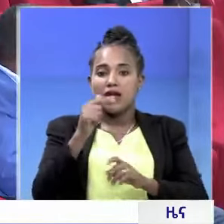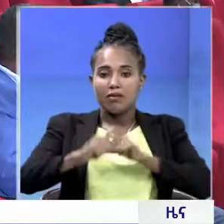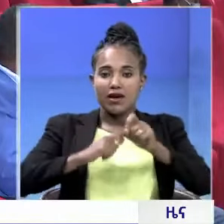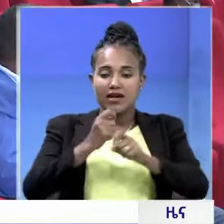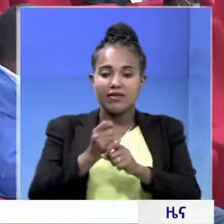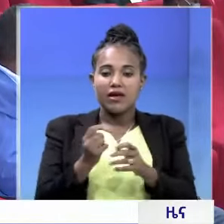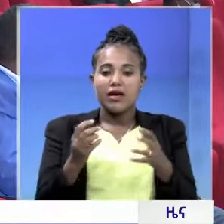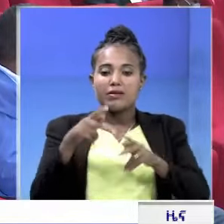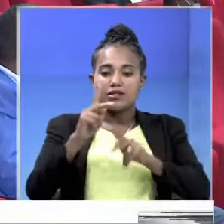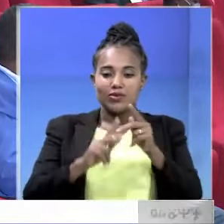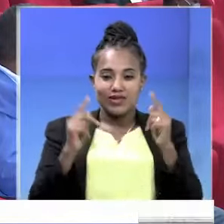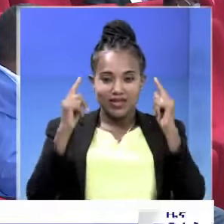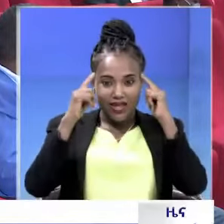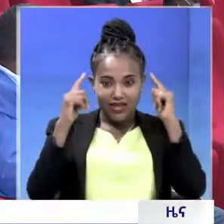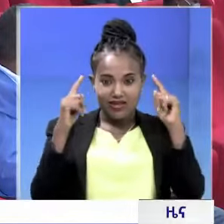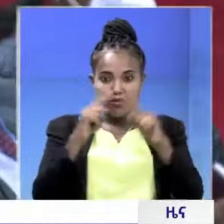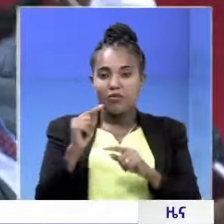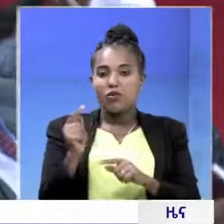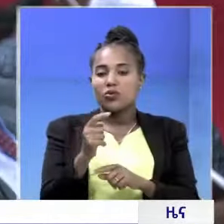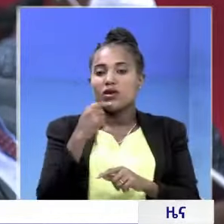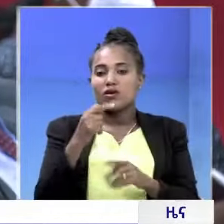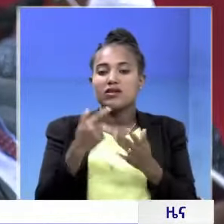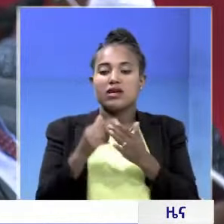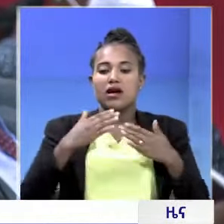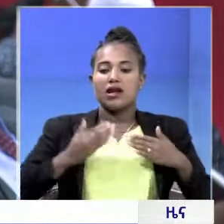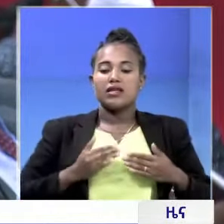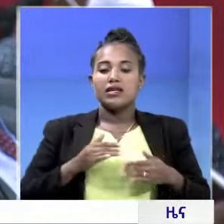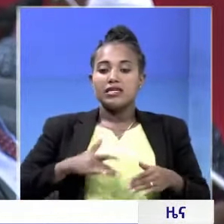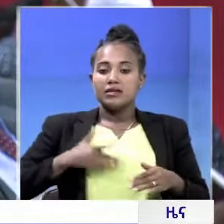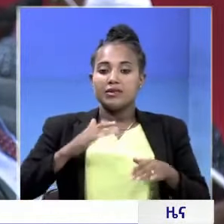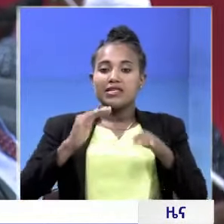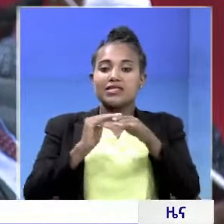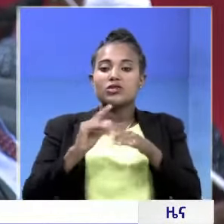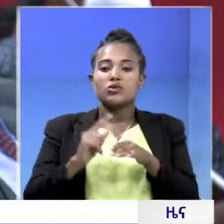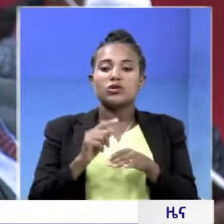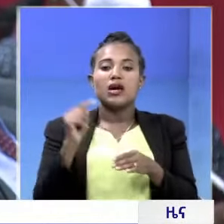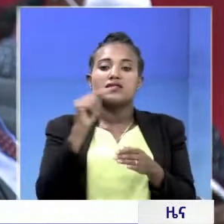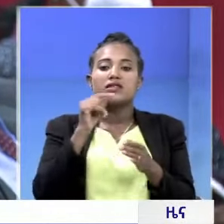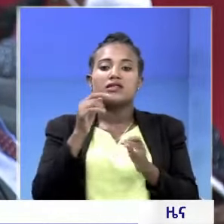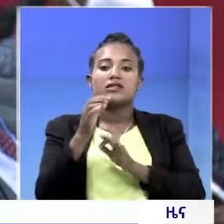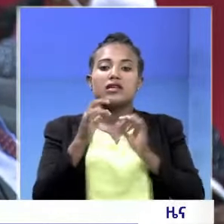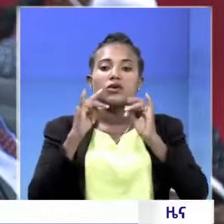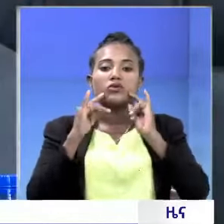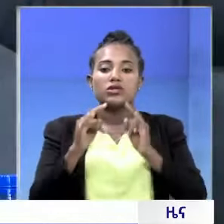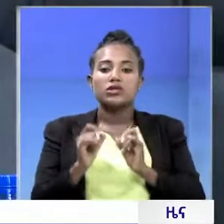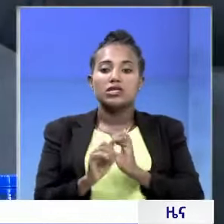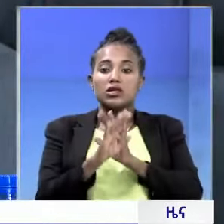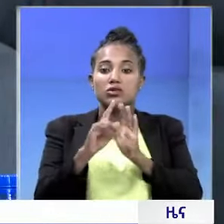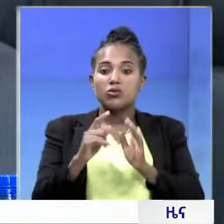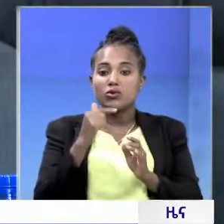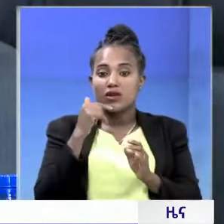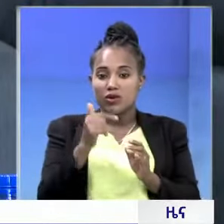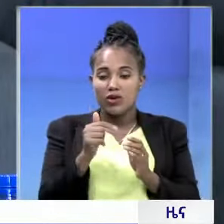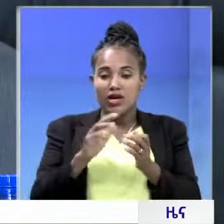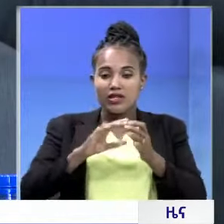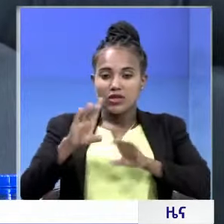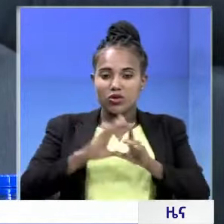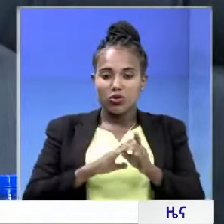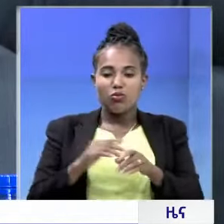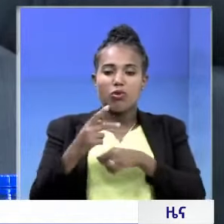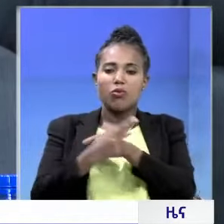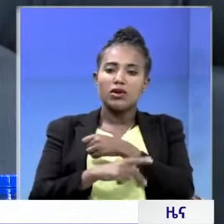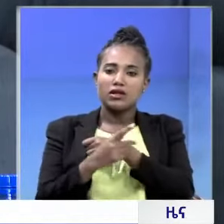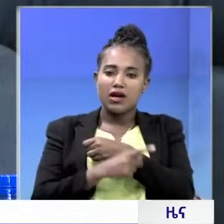አቀፍ ህብረተሰቡን ያሳሳቱ መሆኑን ገልጸዋል። እነዚህ አካላት ስሜት ቀስቃሽ የሆኑ የሐሰት ዘገባዎችን ጭምር ያሰራጩ መሆኑን ገልጸው ድርጊቱ